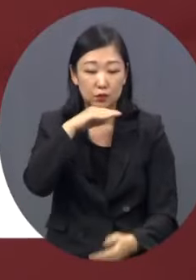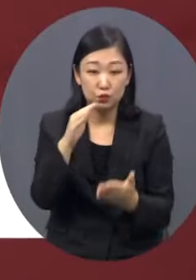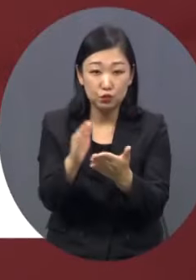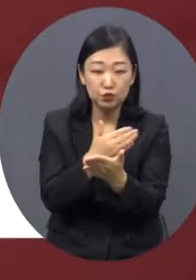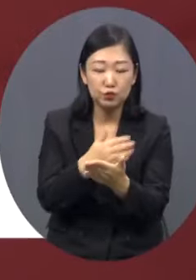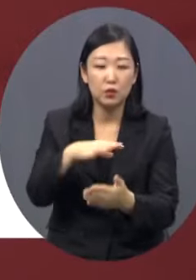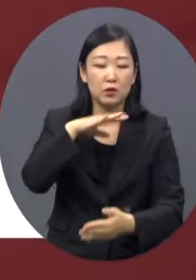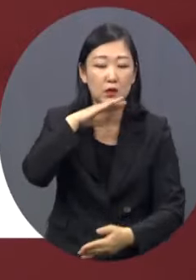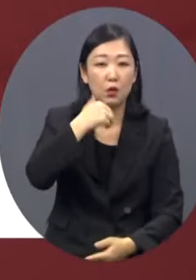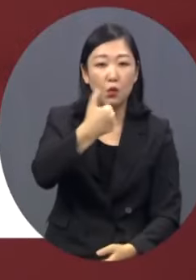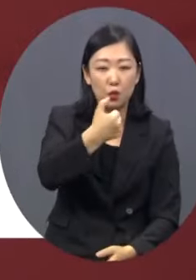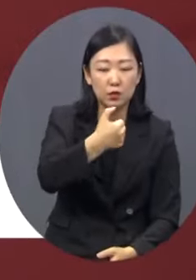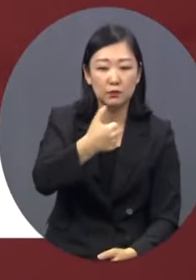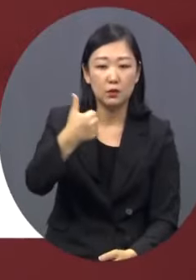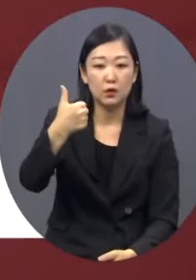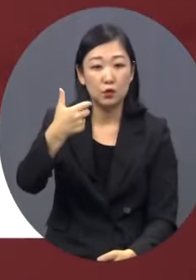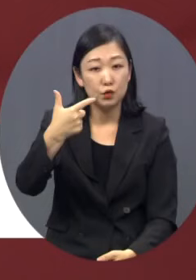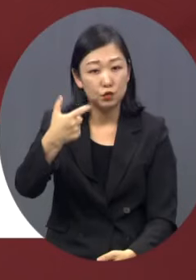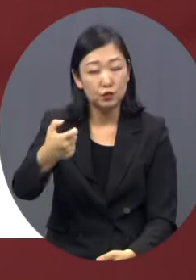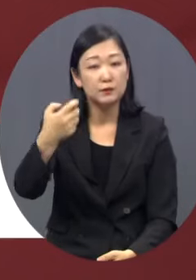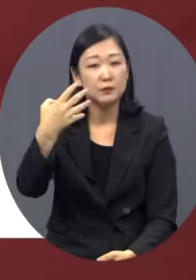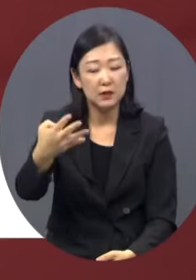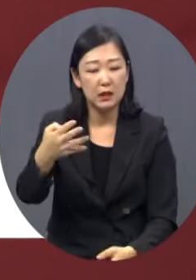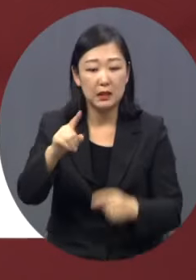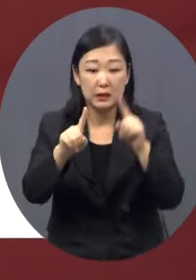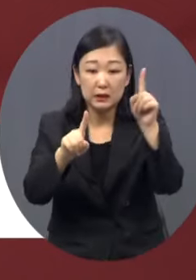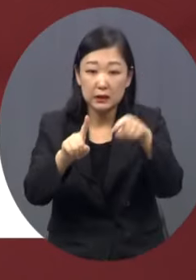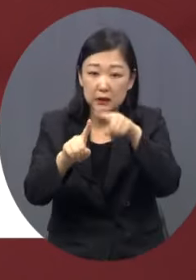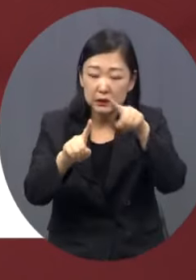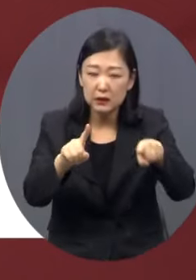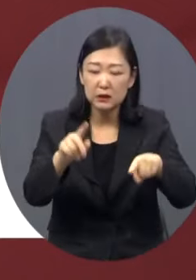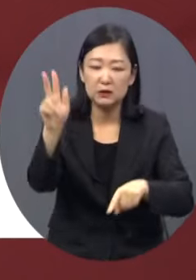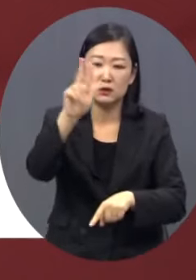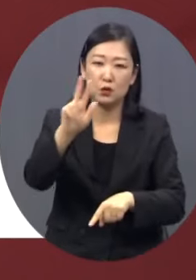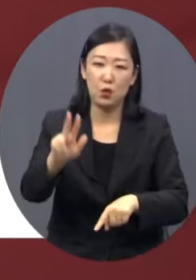50에서 64세의 1인 가구 비율이 제주도가